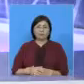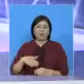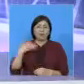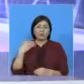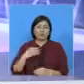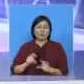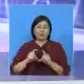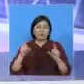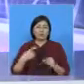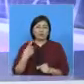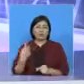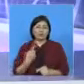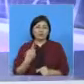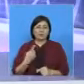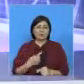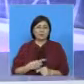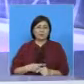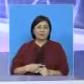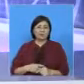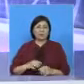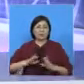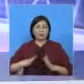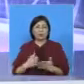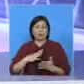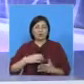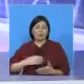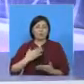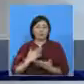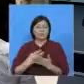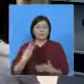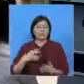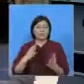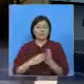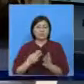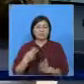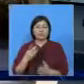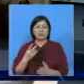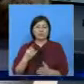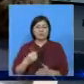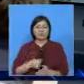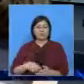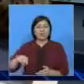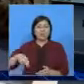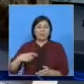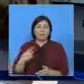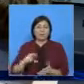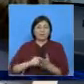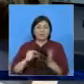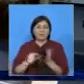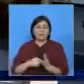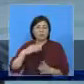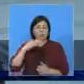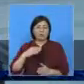Ақтөбедегі мектептің бірінде жантүршігерлік оқиға болды. Биылғы 29 наурызда мектеп директорына бірінші сынып оқушысының